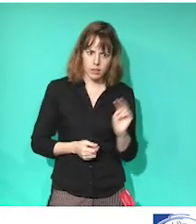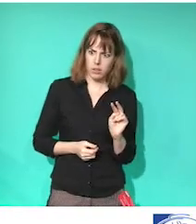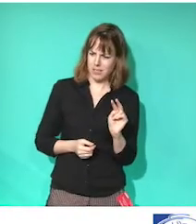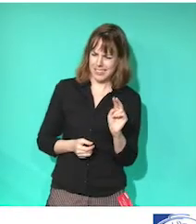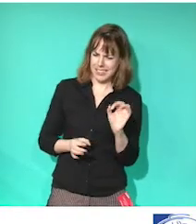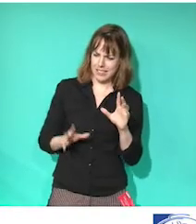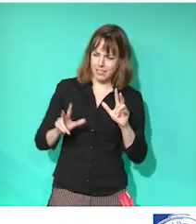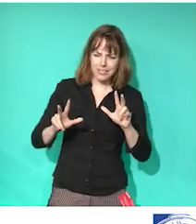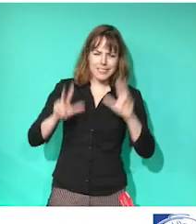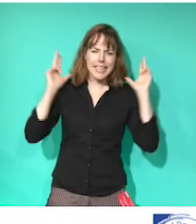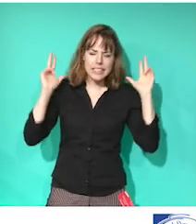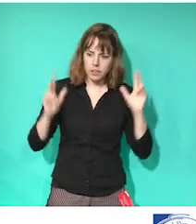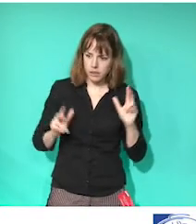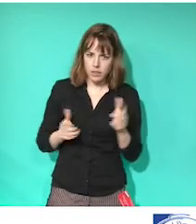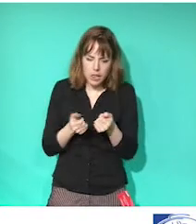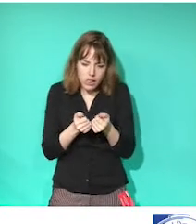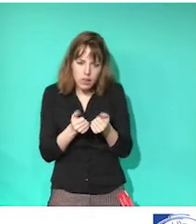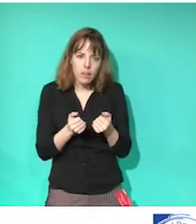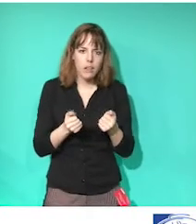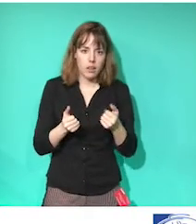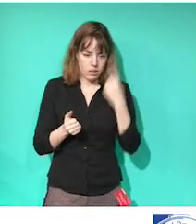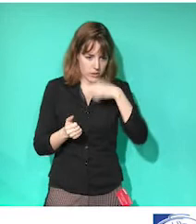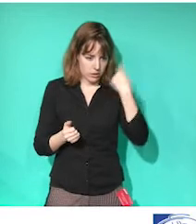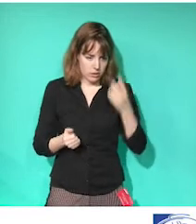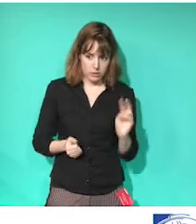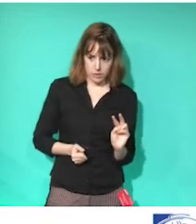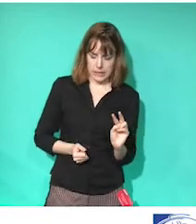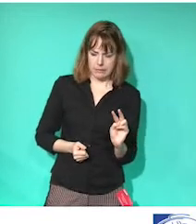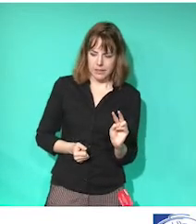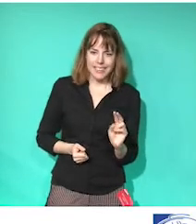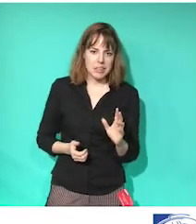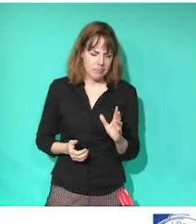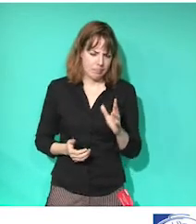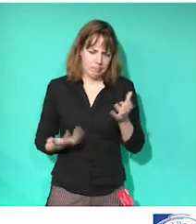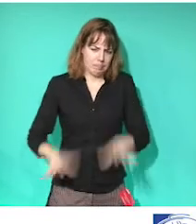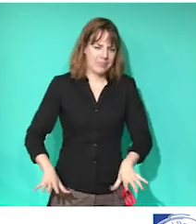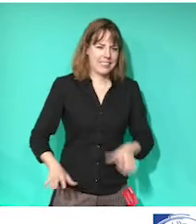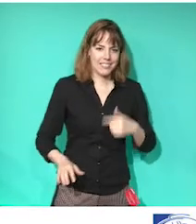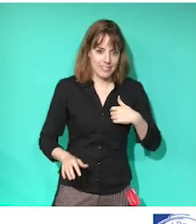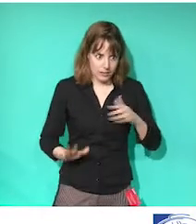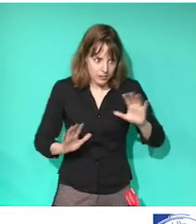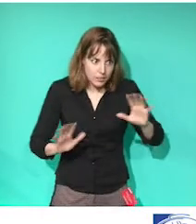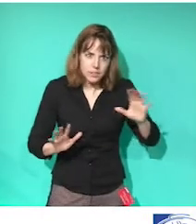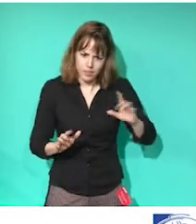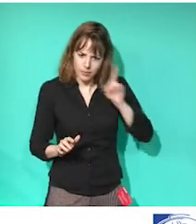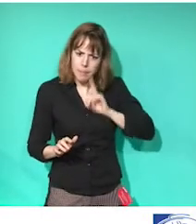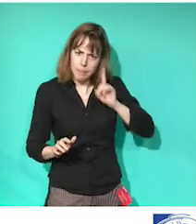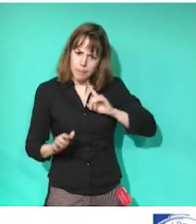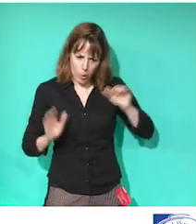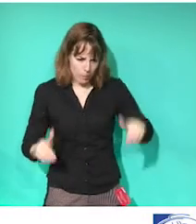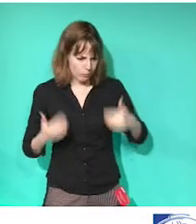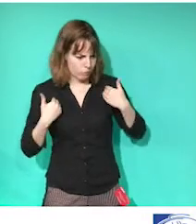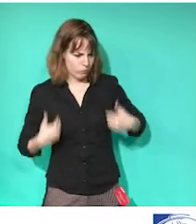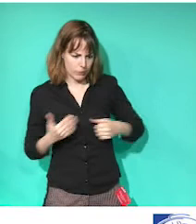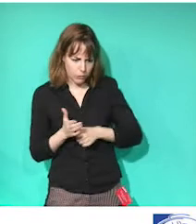geek qui est aux manettes quand il fait des produits vidéo. Et donc on veut montrer que nous sommes des femmes qui